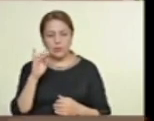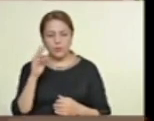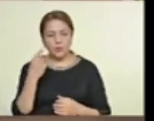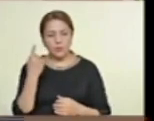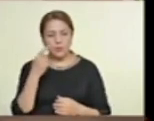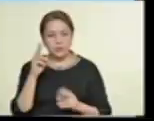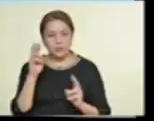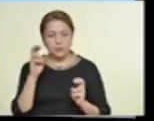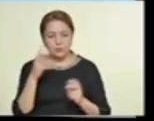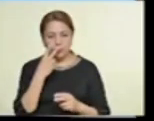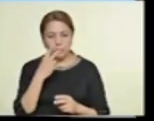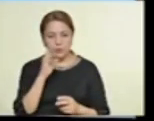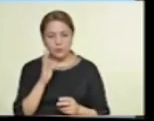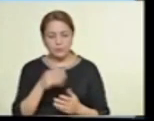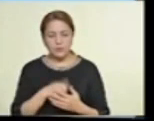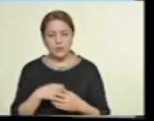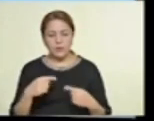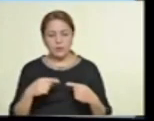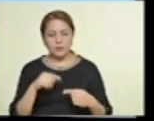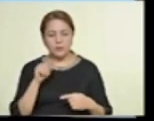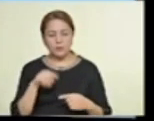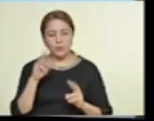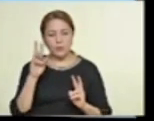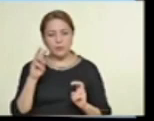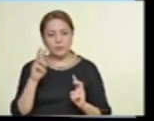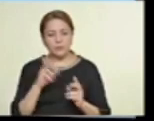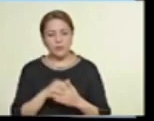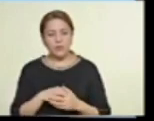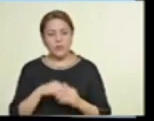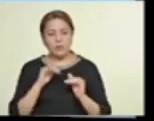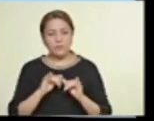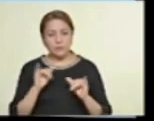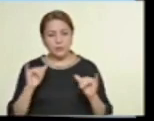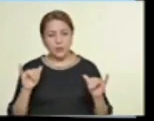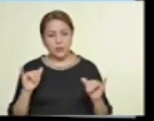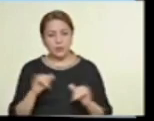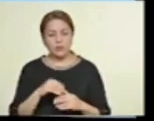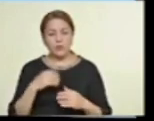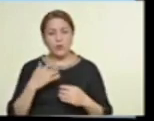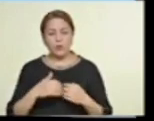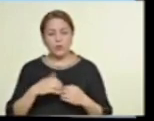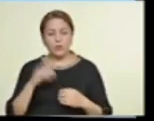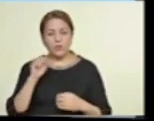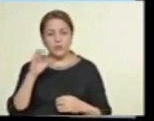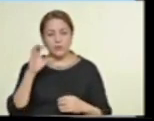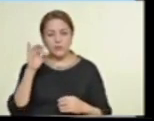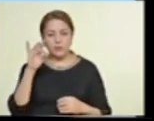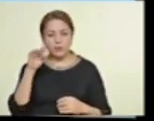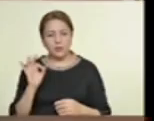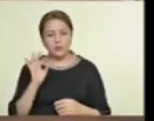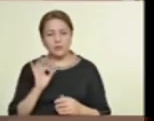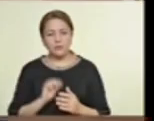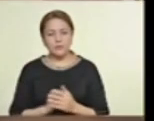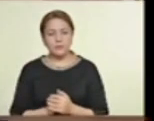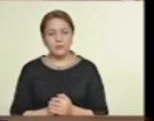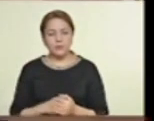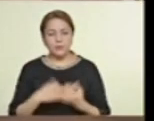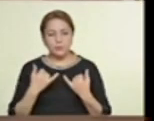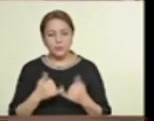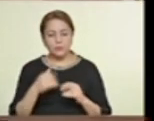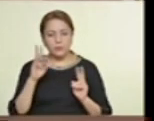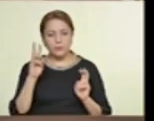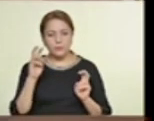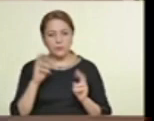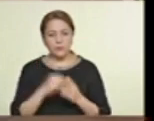chiqamiz va albatta ushbu mavzu rivojlangan o'rta asrlar tarixiga oid hisoblanadi. Bugungi